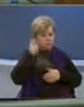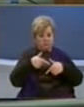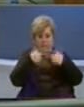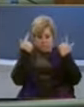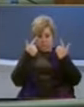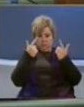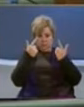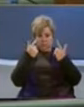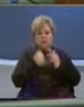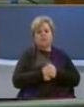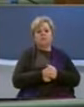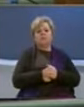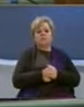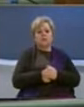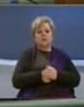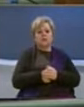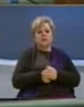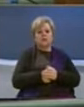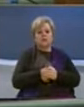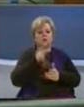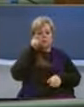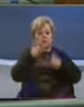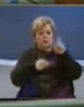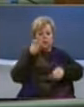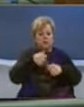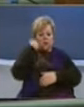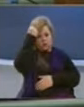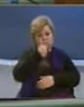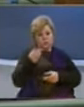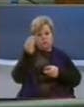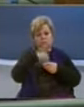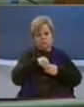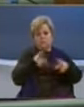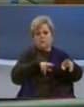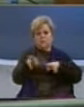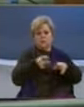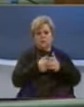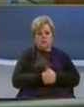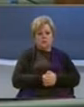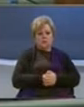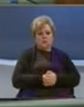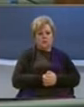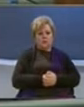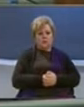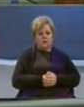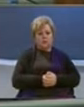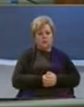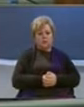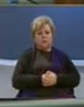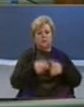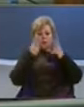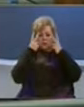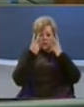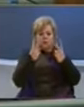që është menduar që i gjithë populli i Kosovës jetë pjesë e sistemit drejtësisë, ku është një fushë jashtëzakonisht e